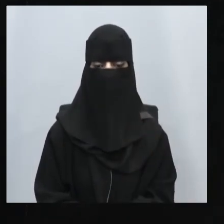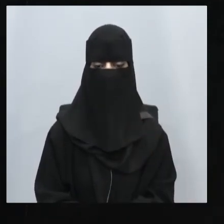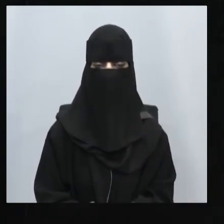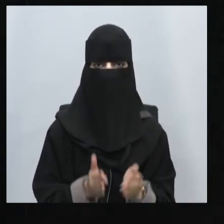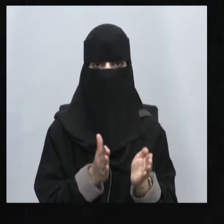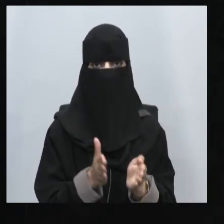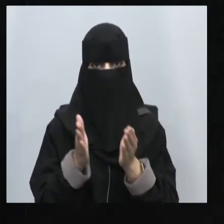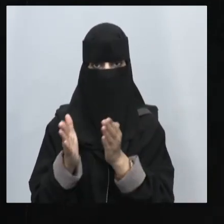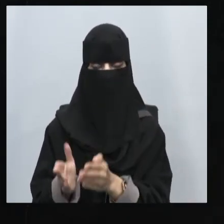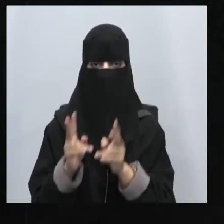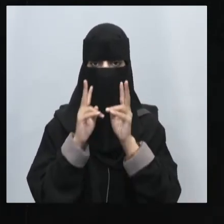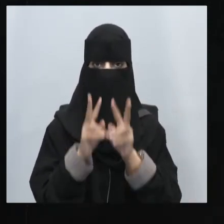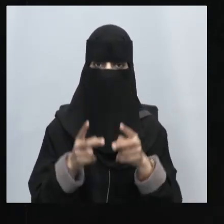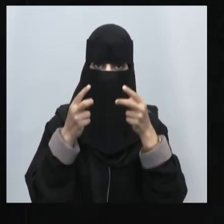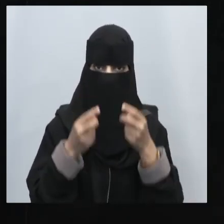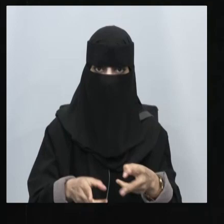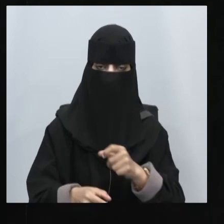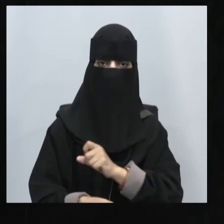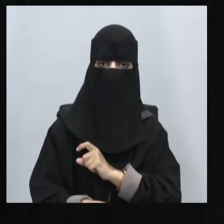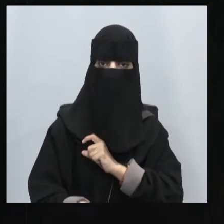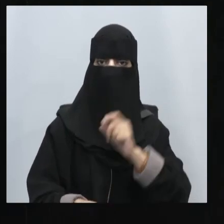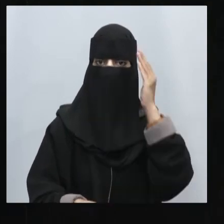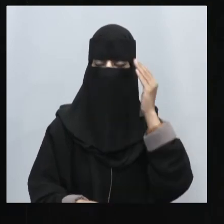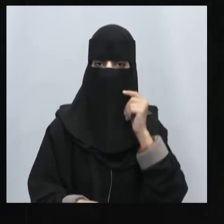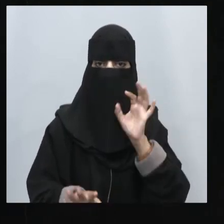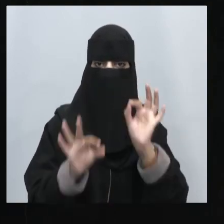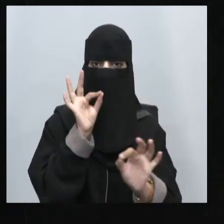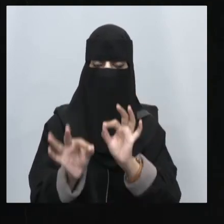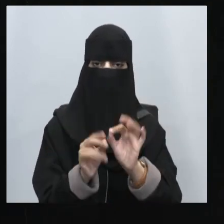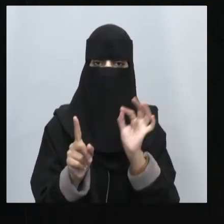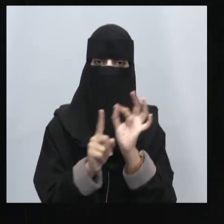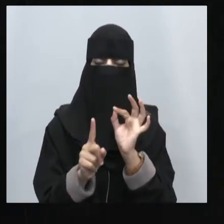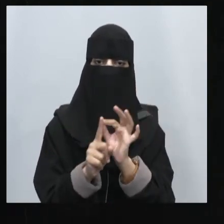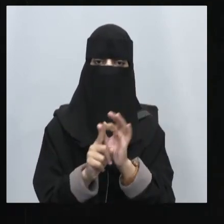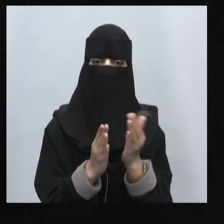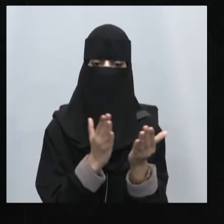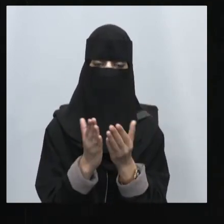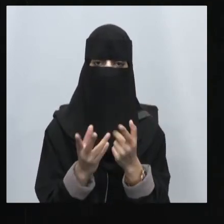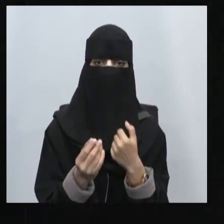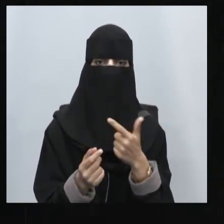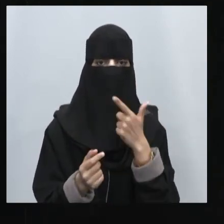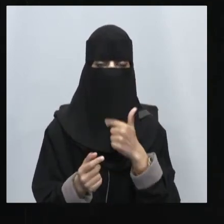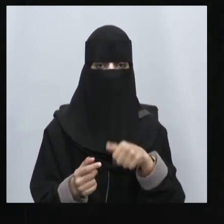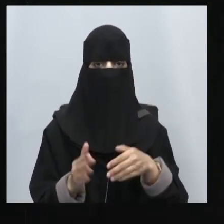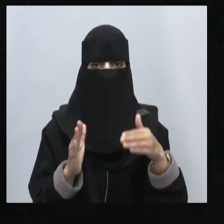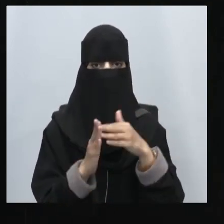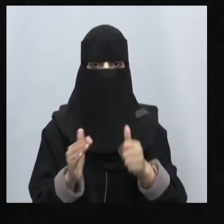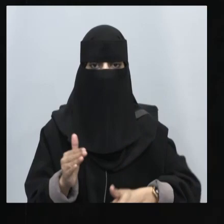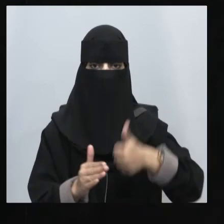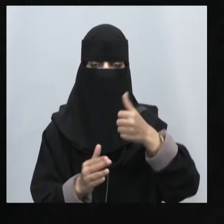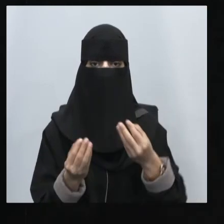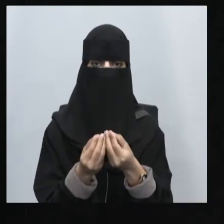نبتدا الان طلابي وطالباتي بالتعرف على الاهداف التي نرجو ان نحققها سويا في نهايه